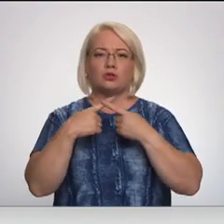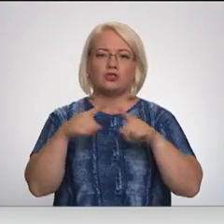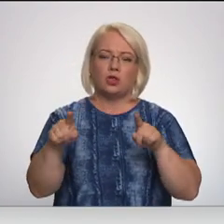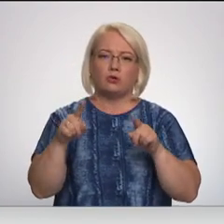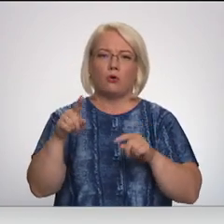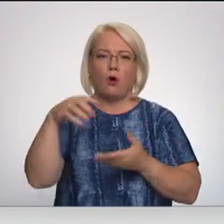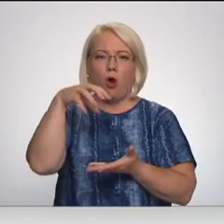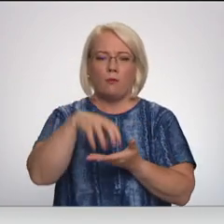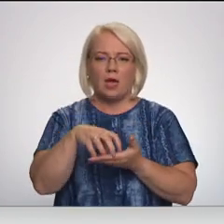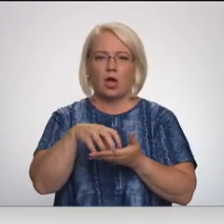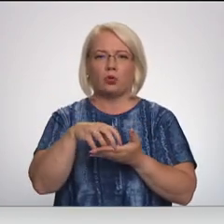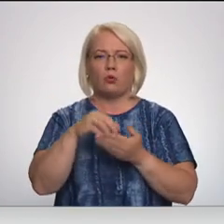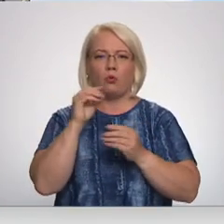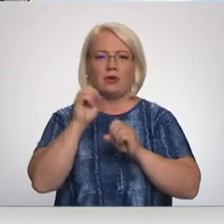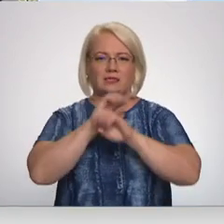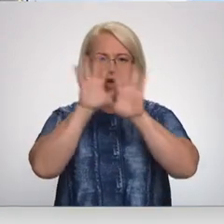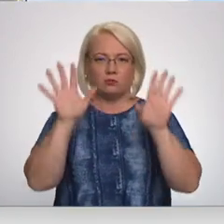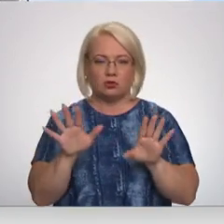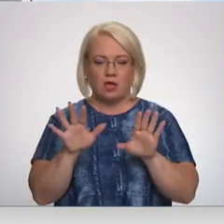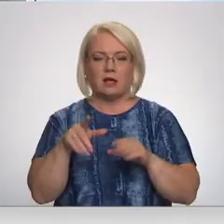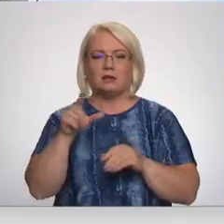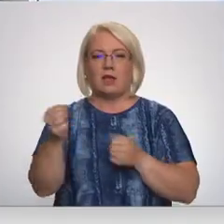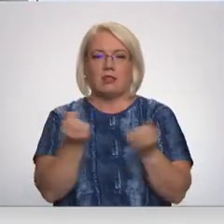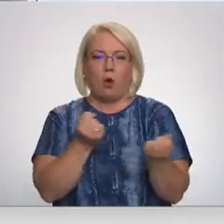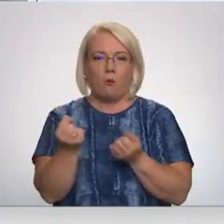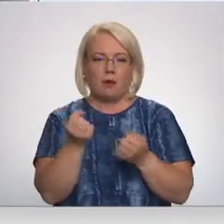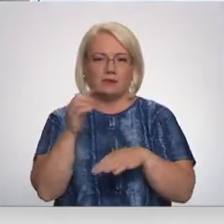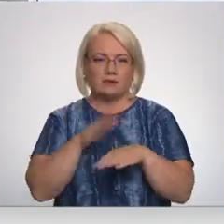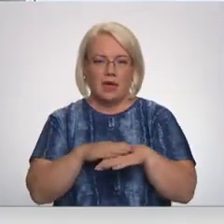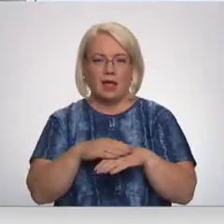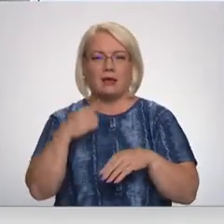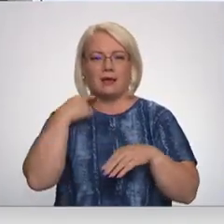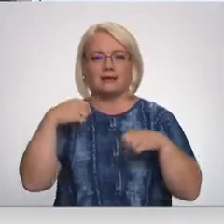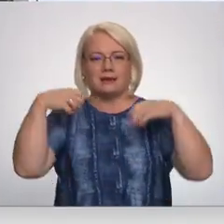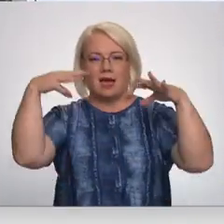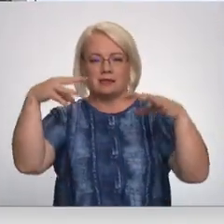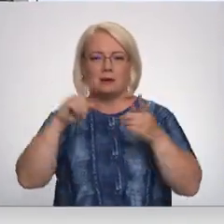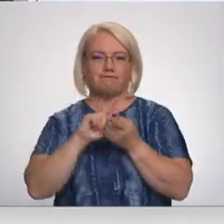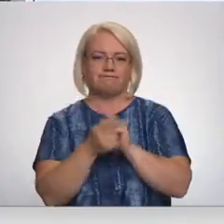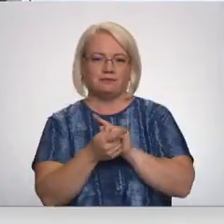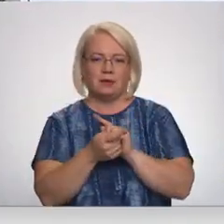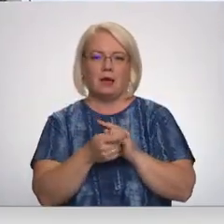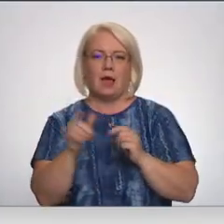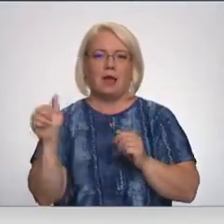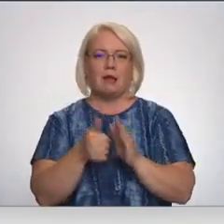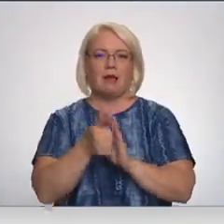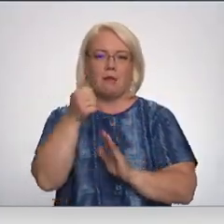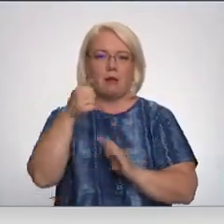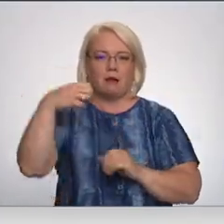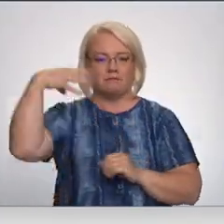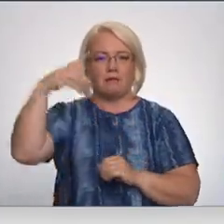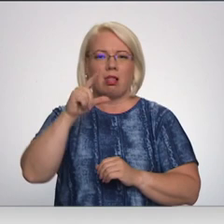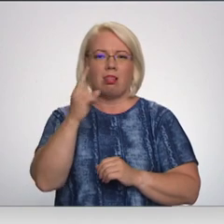dekoratīvās izgaismošanas. Taupības nolūkā Rīgas gaismu vēlētos vecās spuldzītes saistāt ar energoefektīvākajām